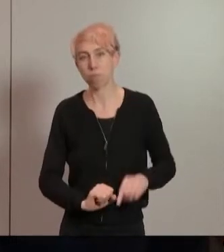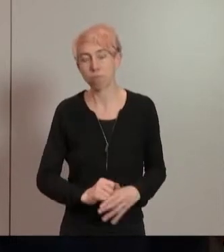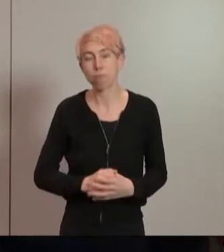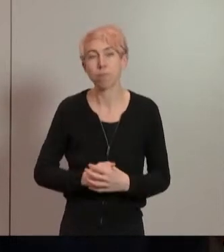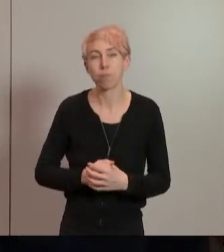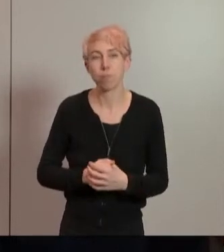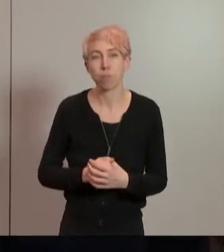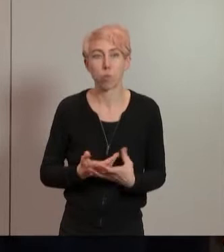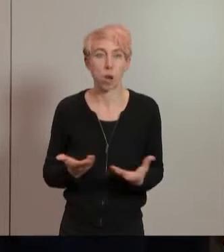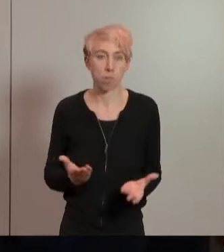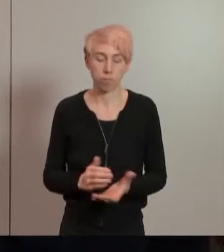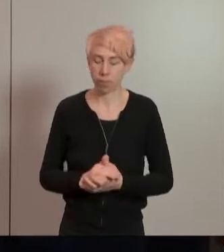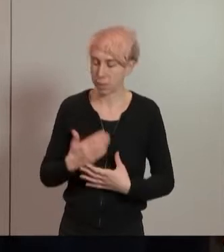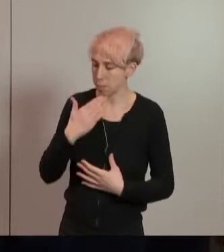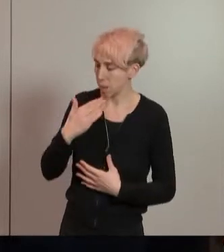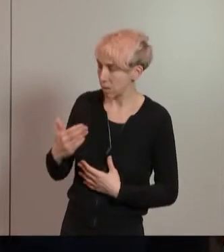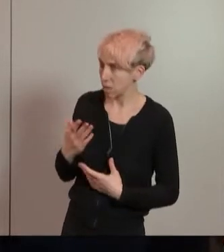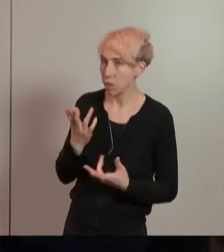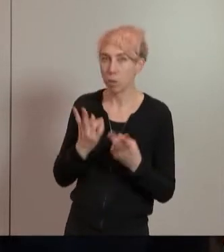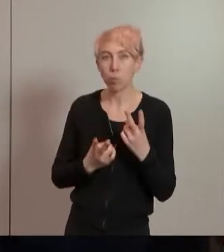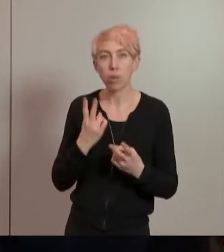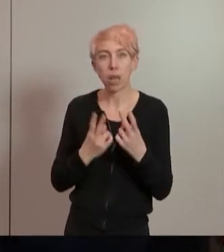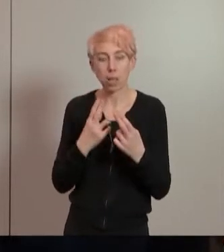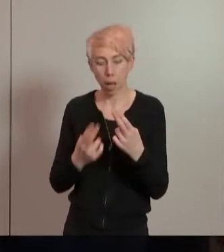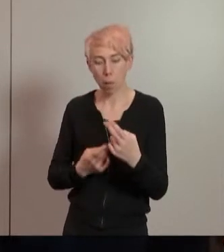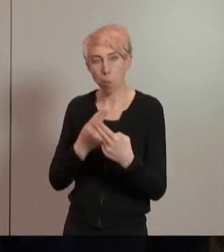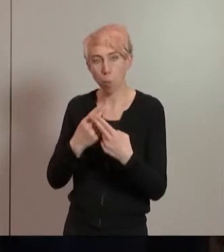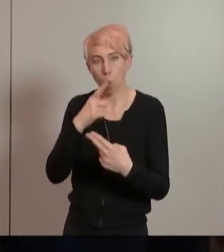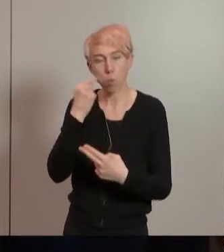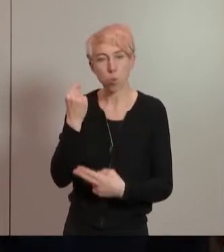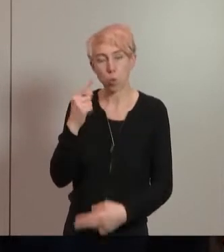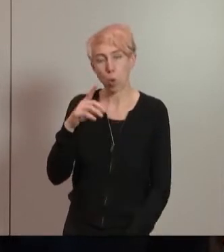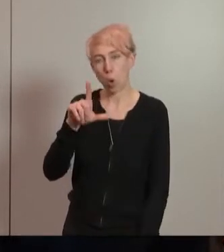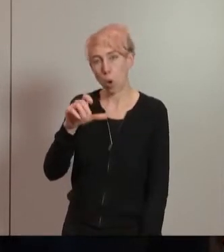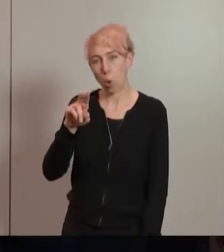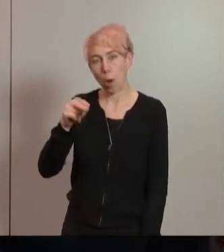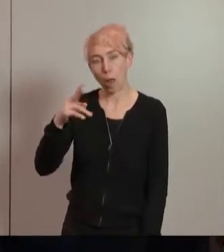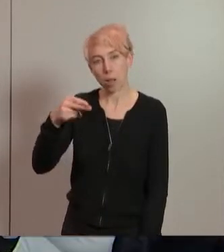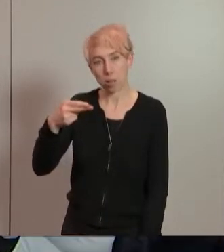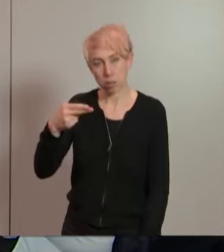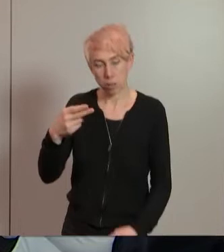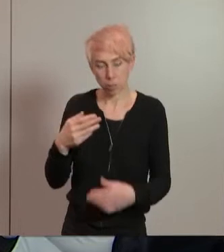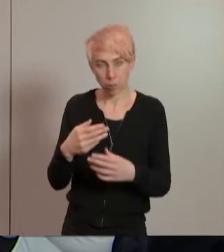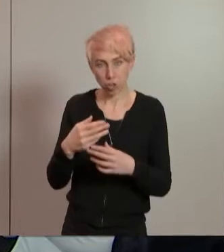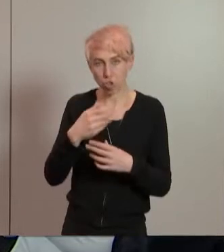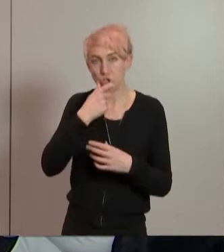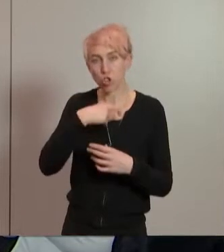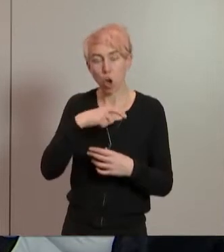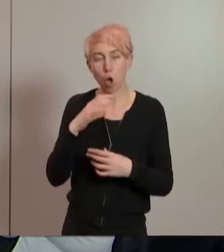Voilà. Merci. Peut-être une réponse à Monsieur Louarn, Jean-Christophe,